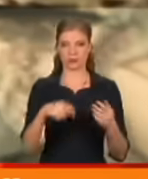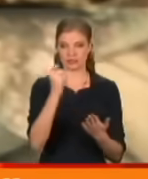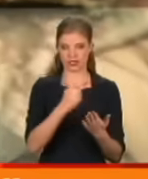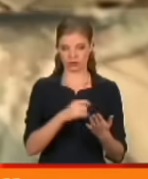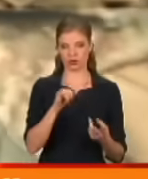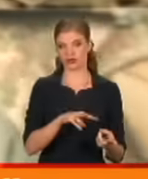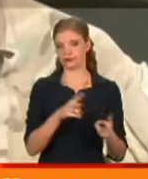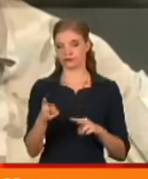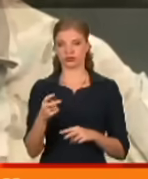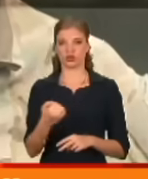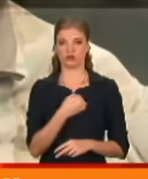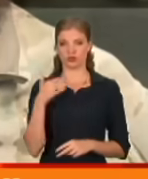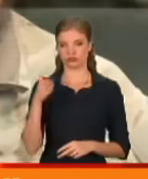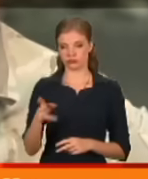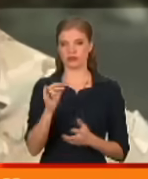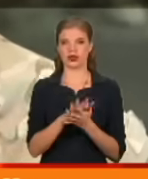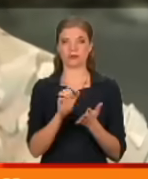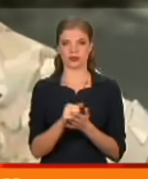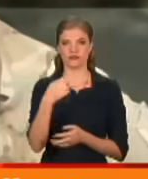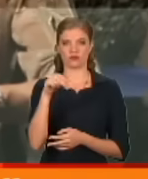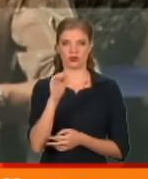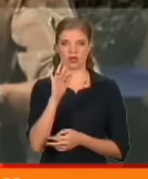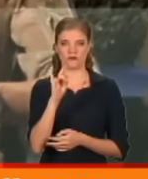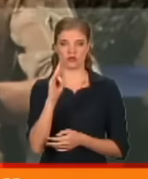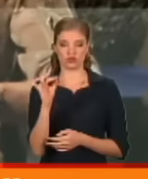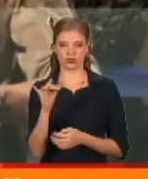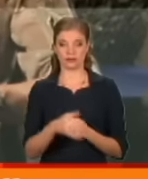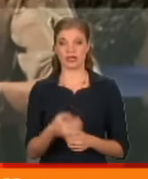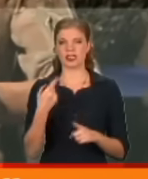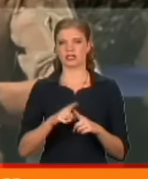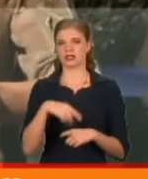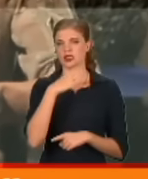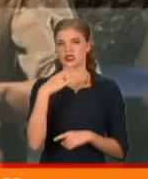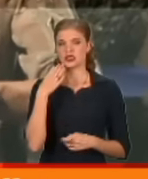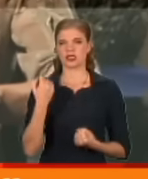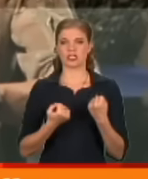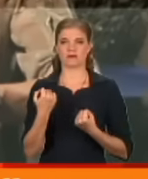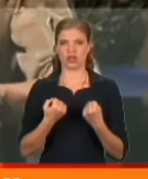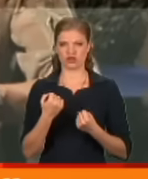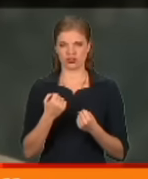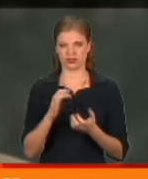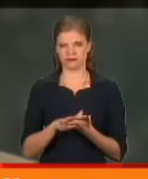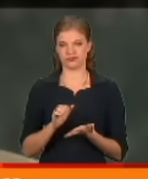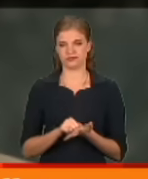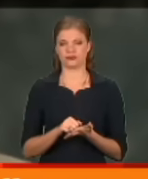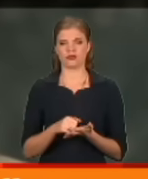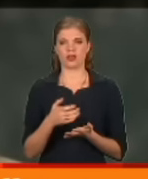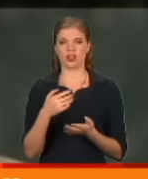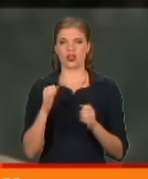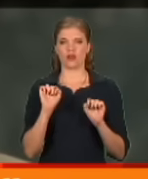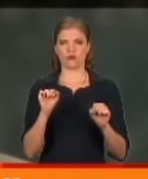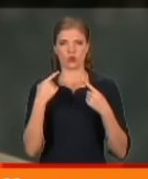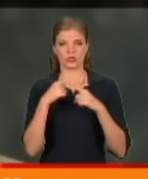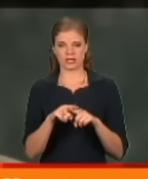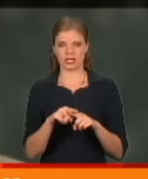Та стає бійцем-добровольцем на псевдо «Да Вінчі». Це десятки машин підбитих,